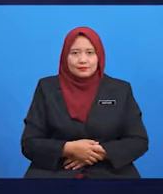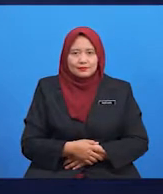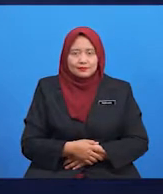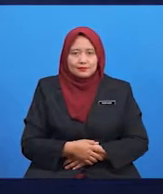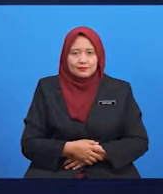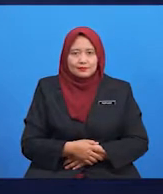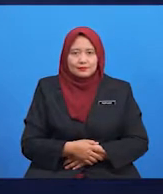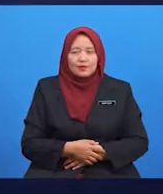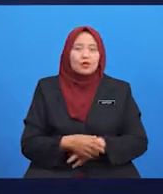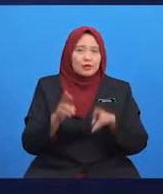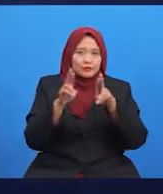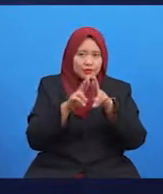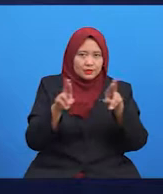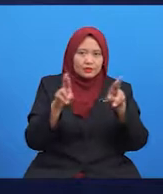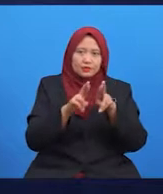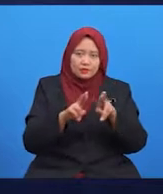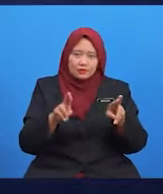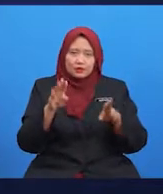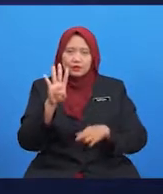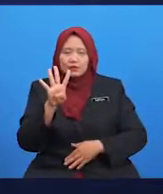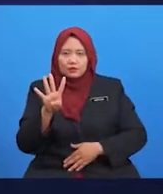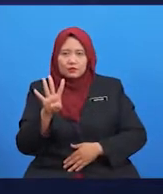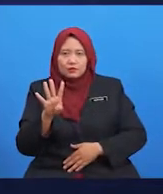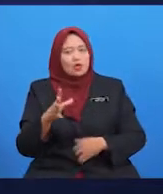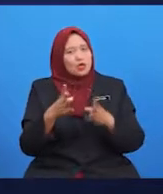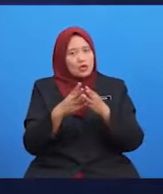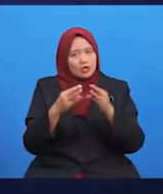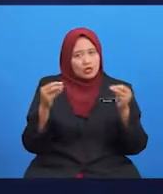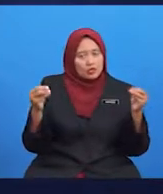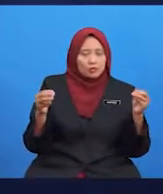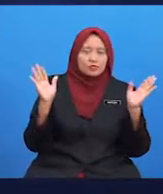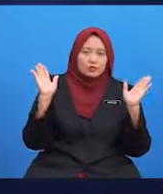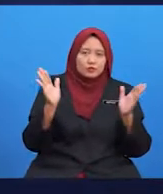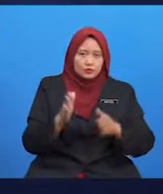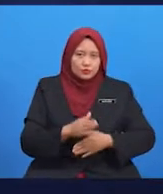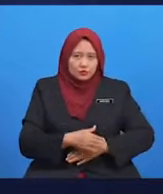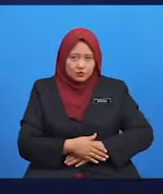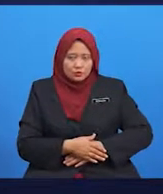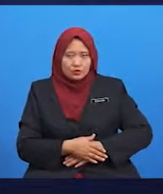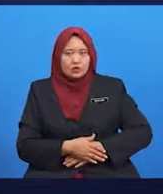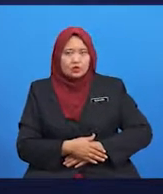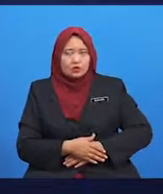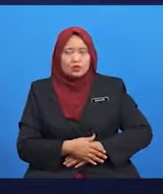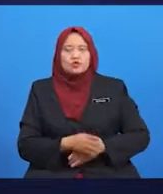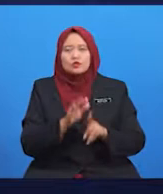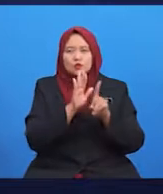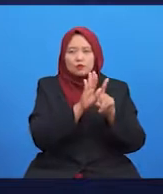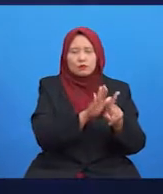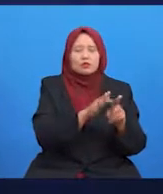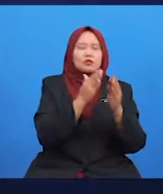Selesai solat, jemaah tersebut akan